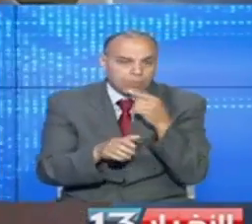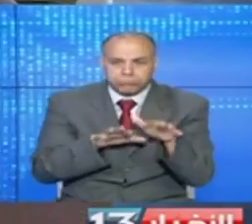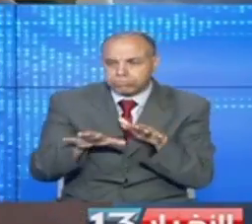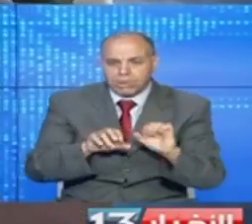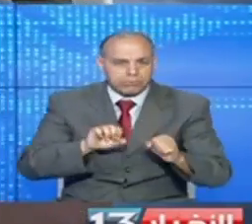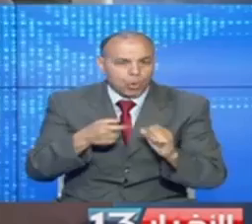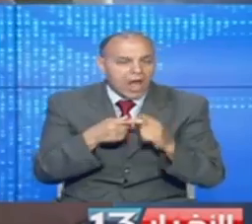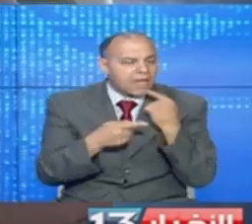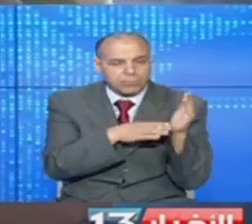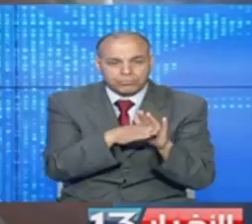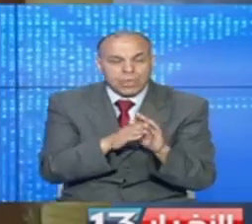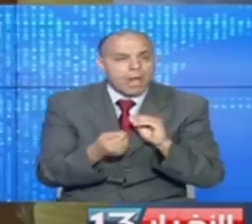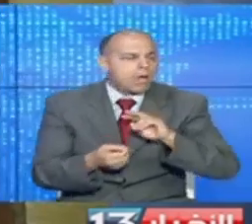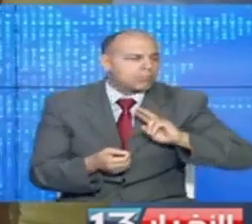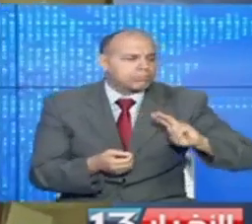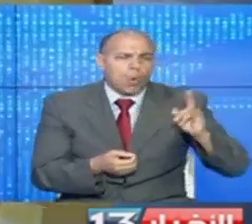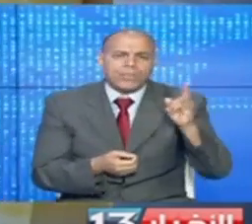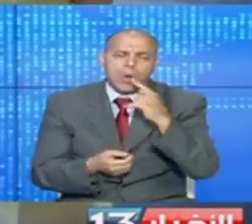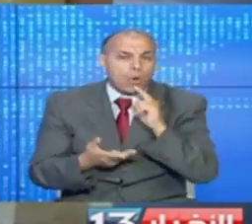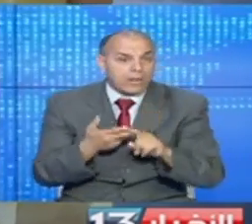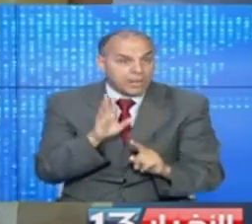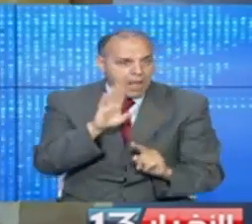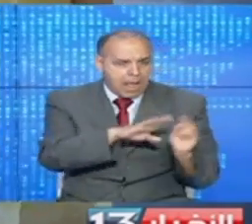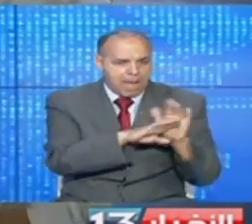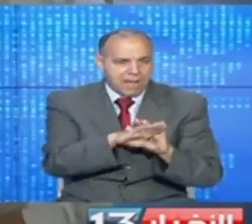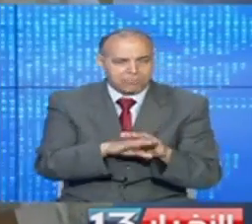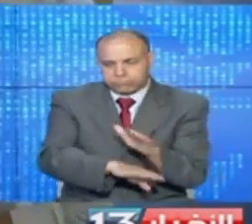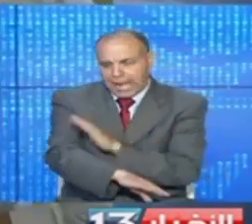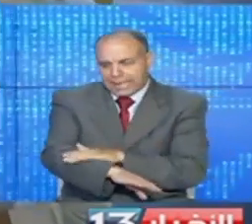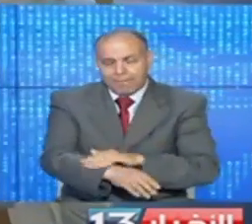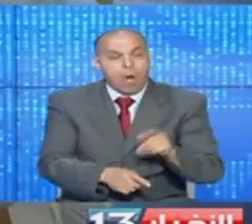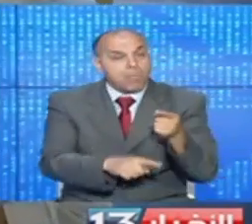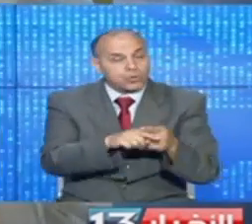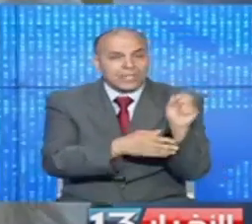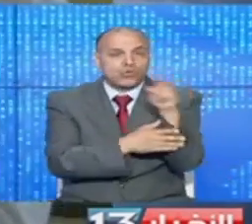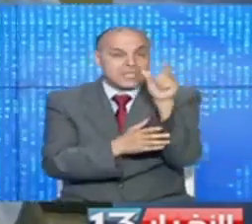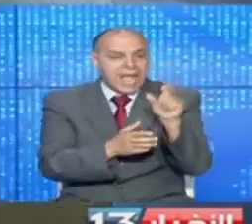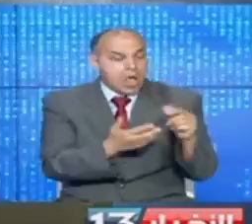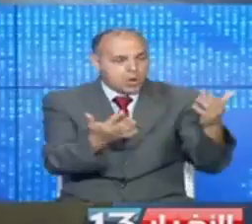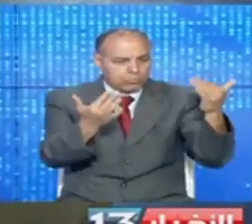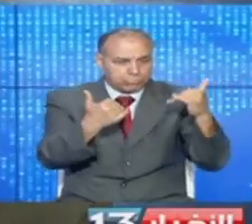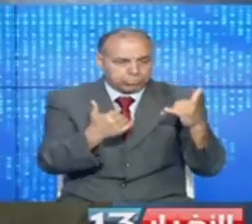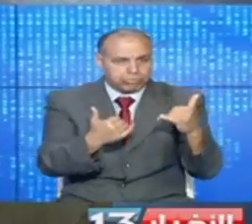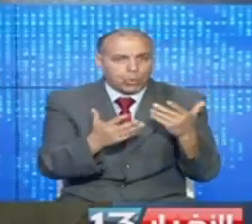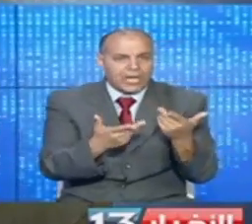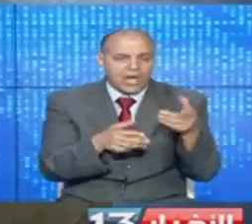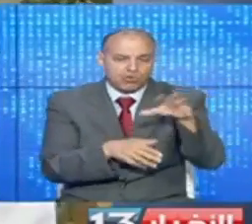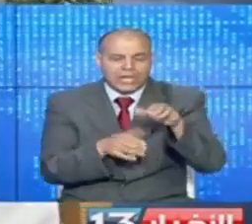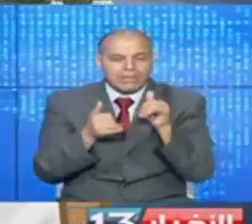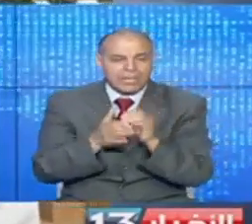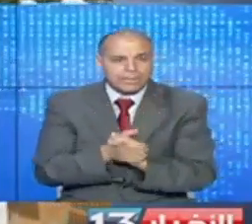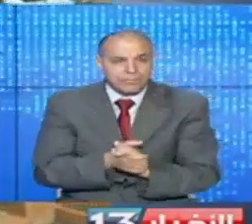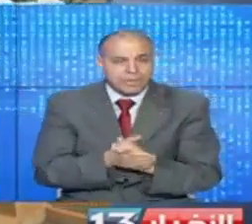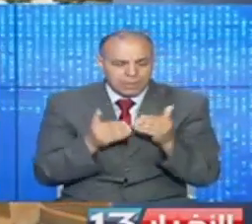جميع الإجراءات الوقائية في مختلف المواقع حماية للعمل والسياحة الذين انطلقوا في التوافد على الجهة.